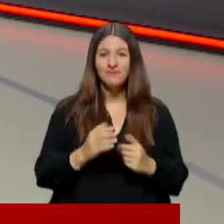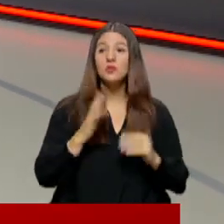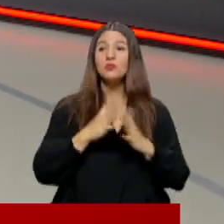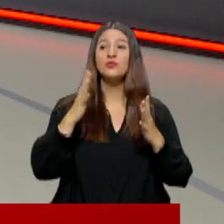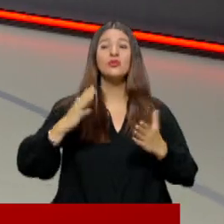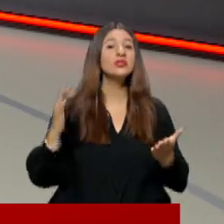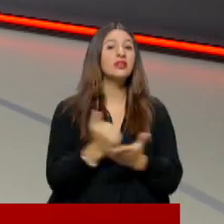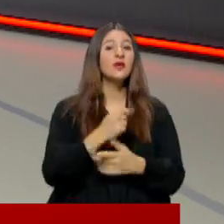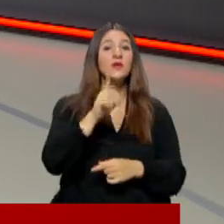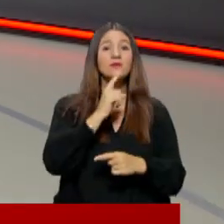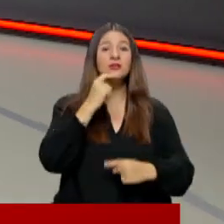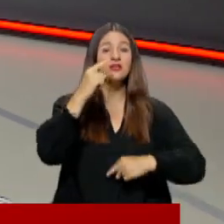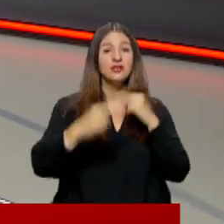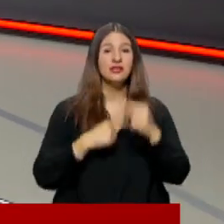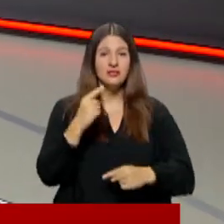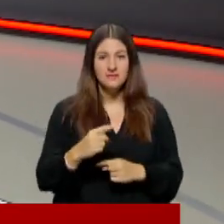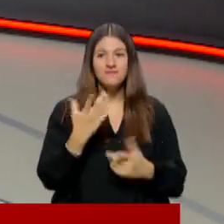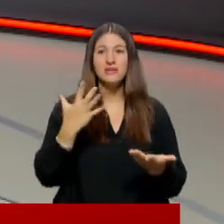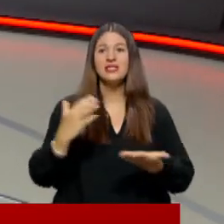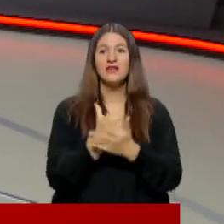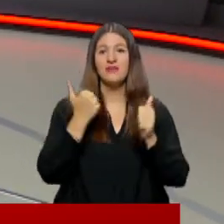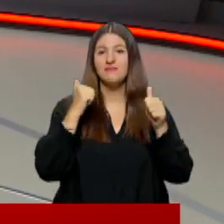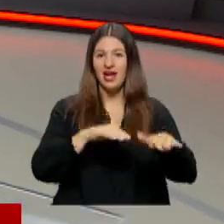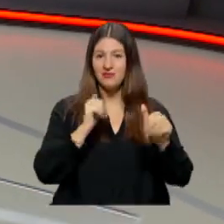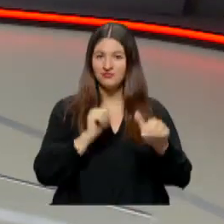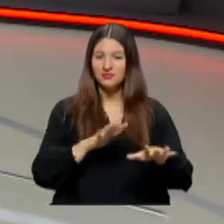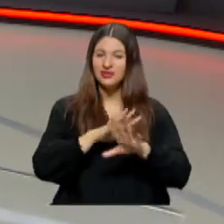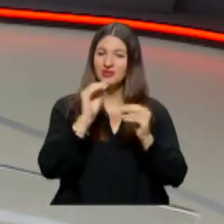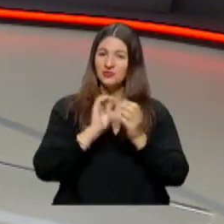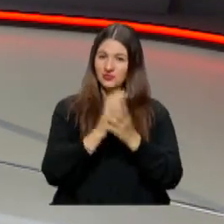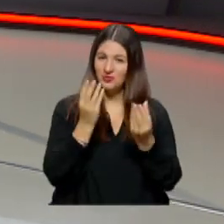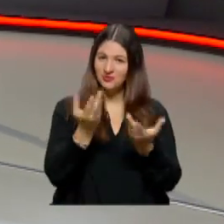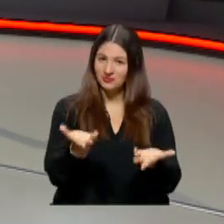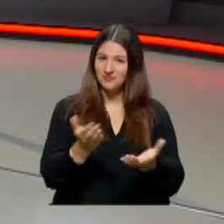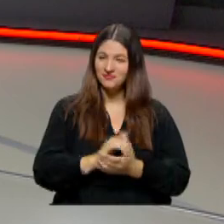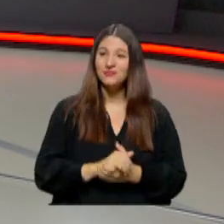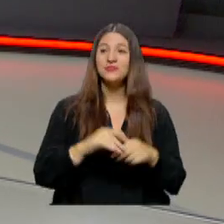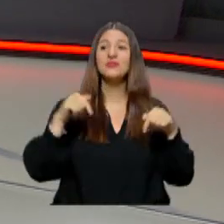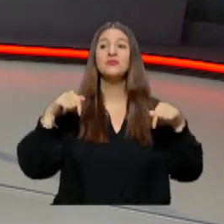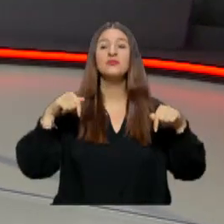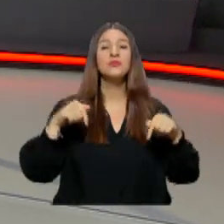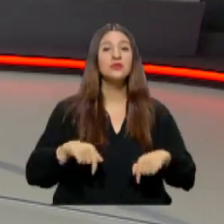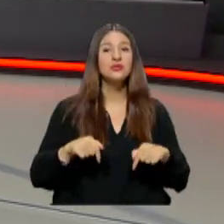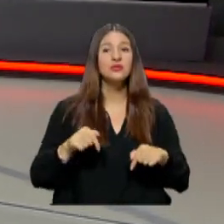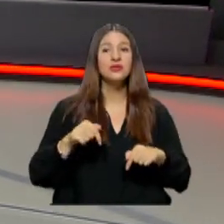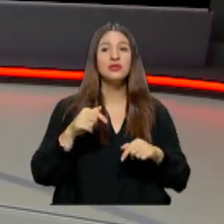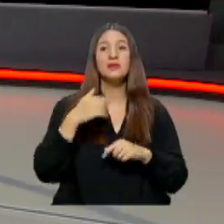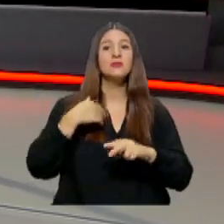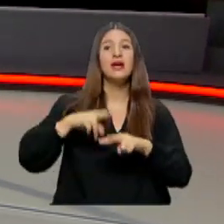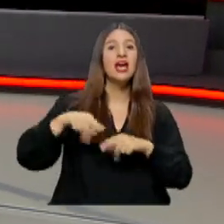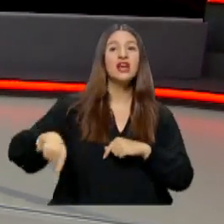Büyük Zafer'in 100. yılı Zafer Bayramımız kutlu olsun. Bugün